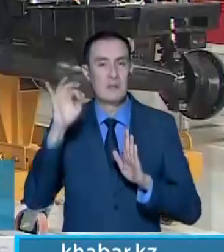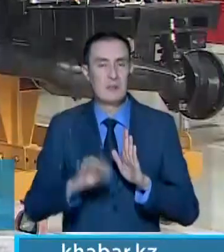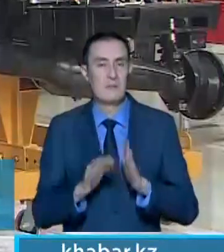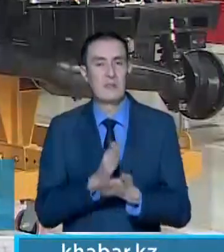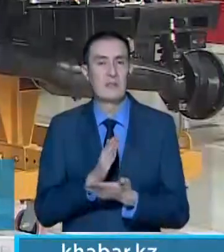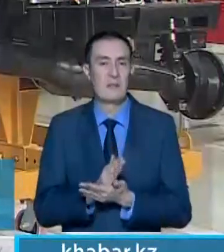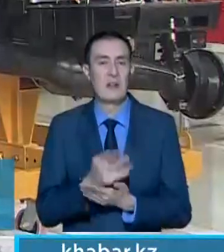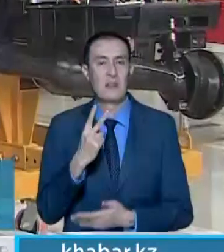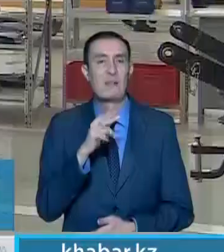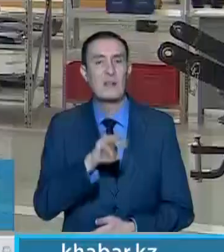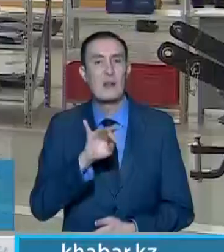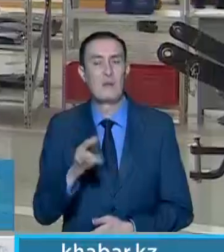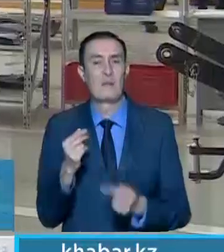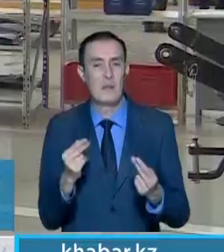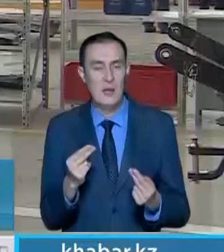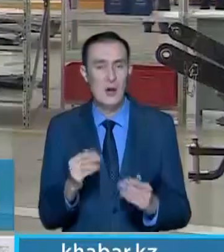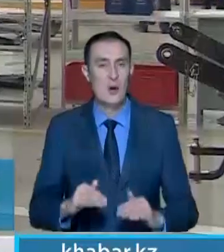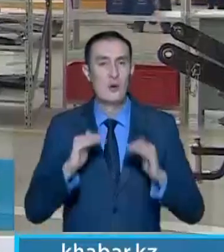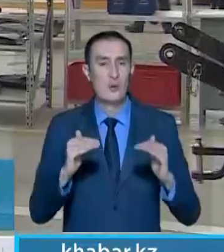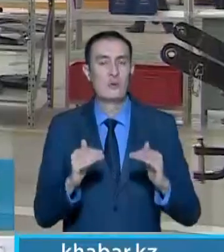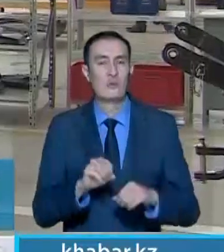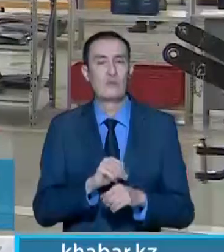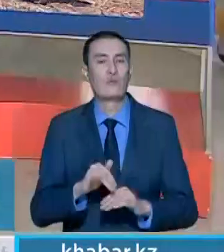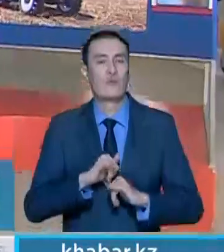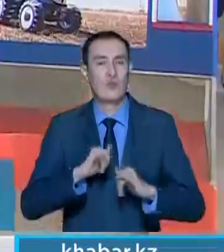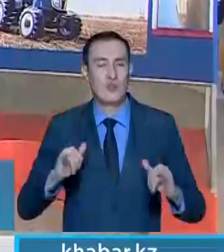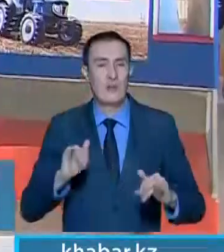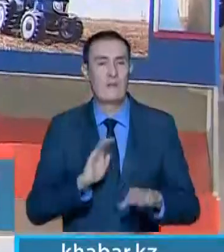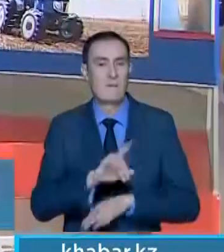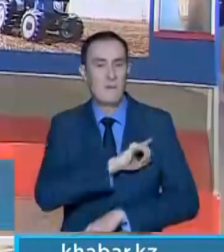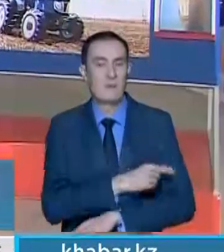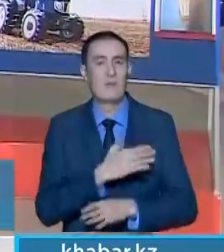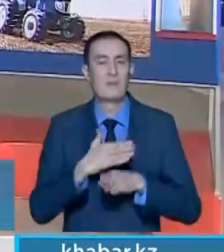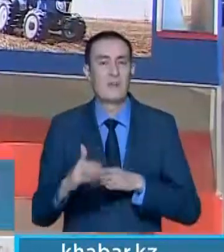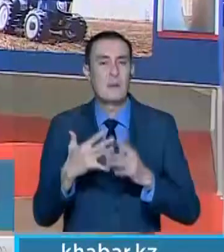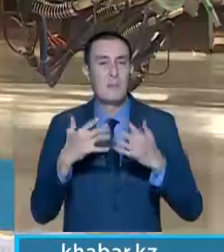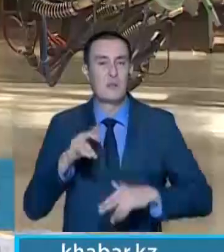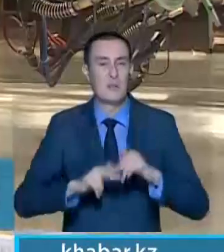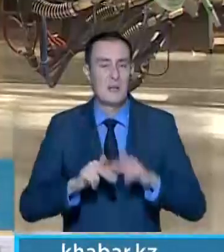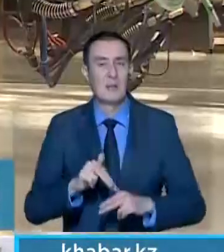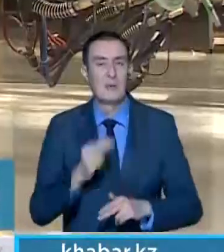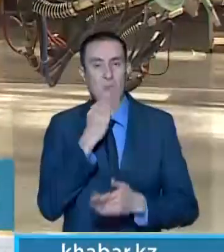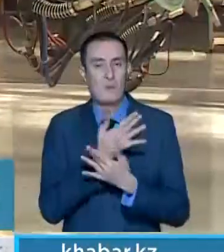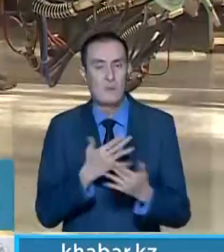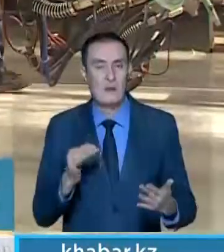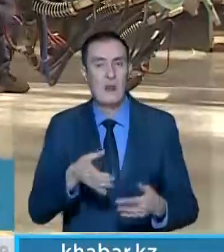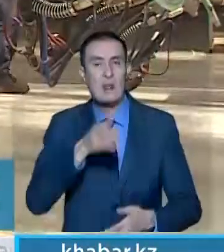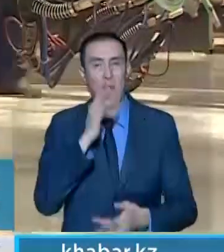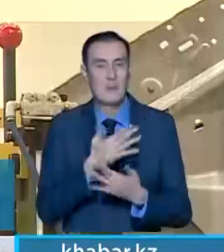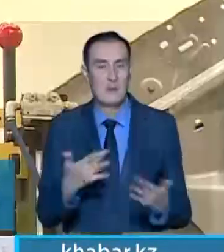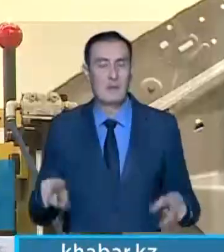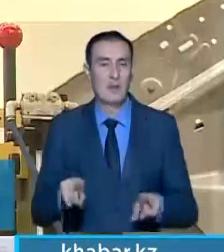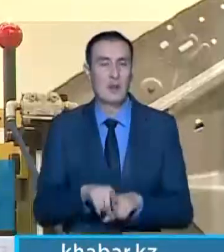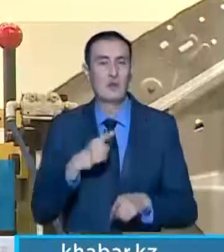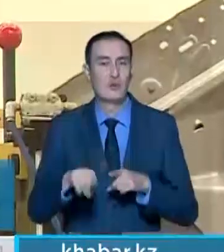16% и составили 2 триллиона тенге. Рост обеспечен увеличением производительности в сферах машиностроения, изготовления продуктов питания и напитков. Кроме